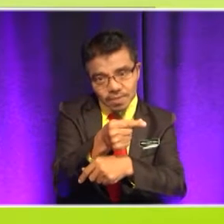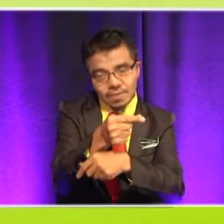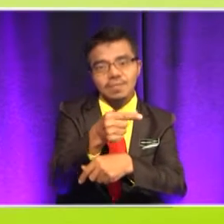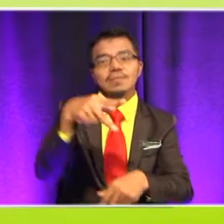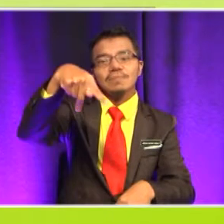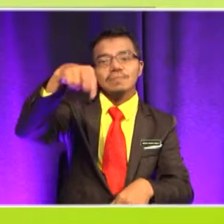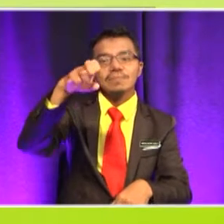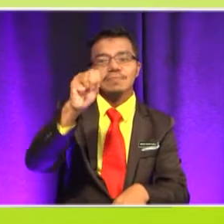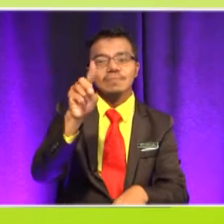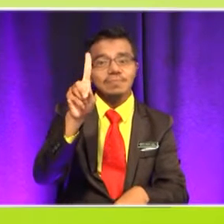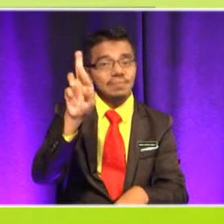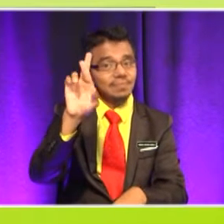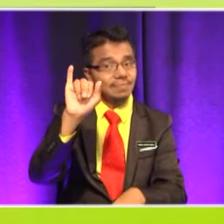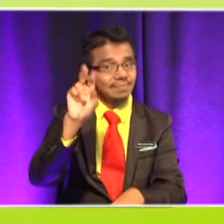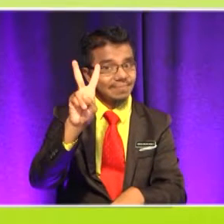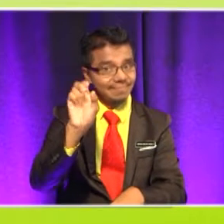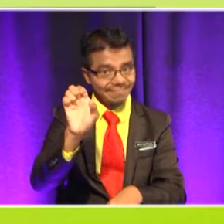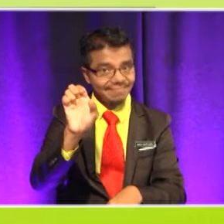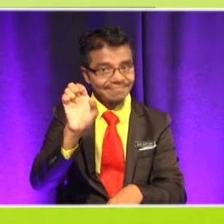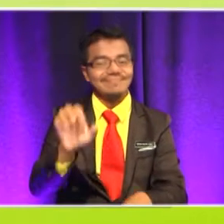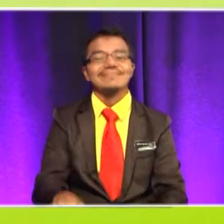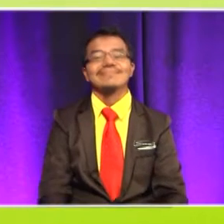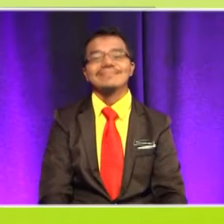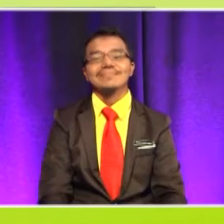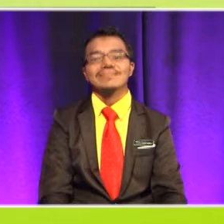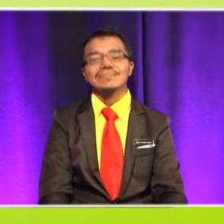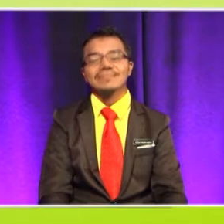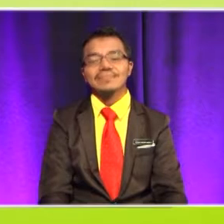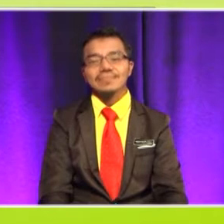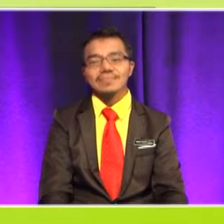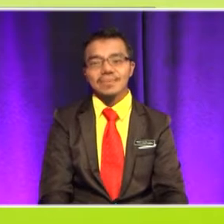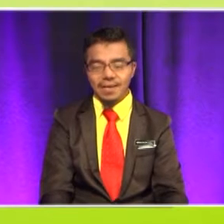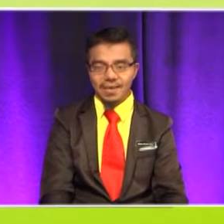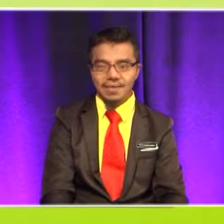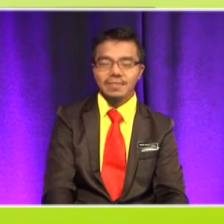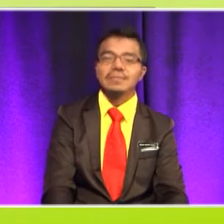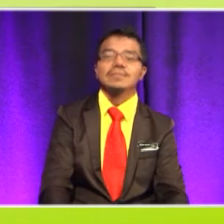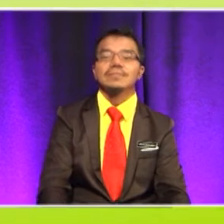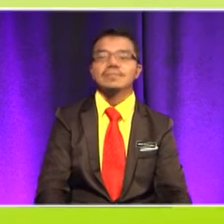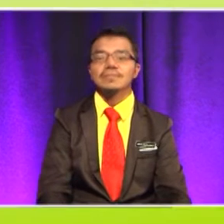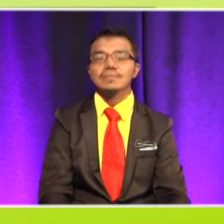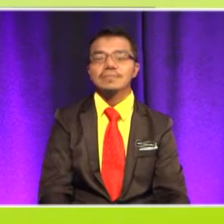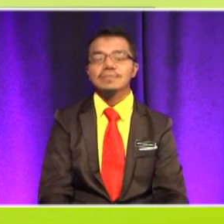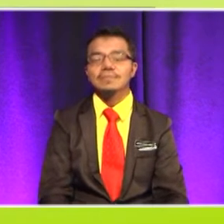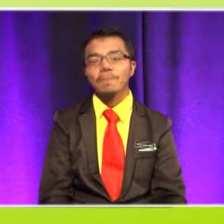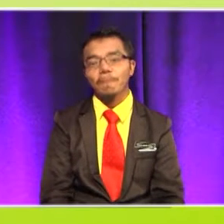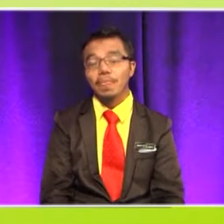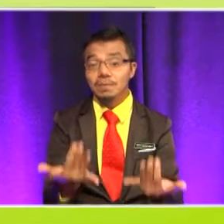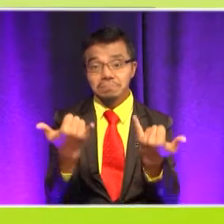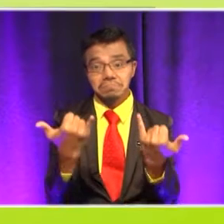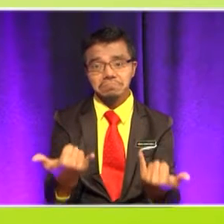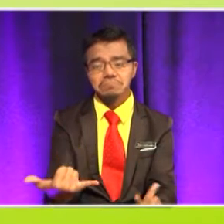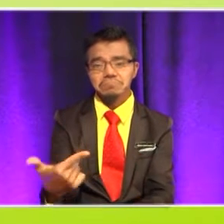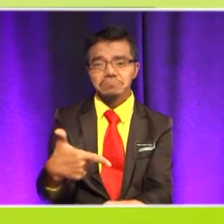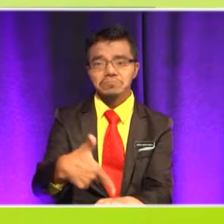pada zaman sekarang kita menggunakan kaidah penyimpanan data secara awan Oke Ivan tahu kan Oke